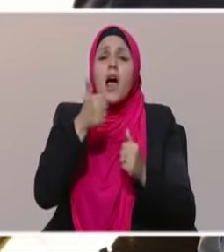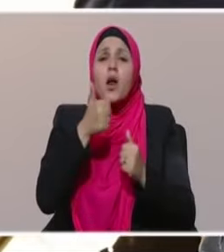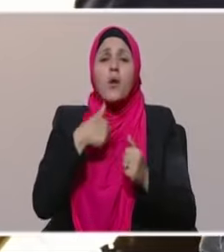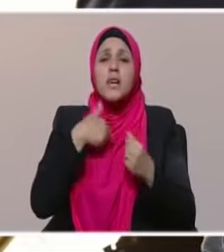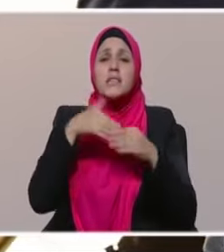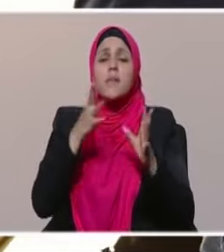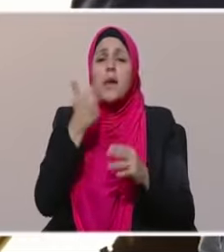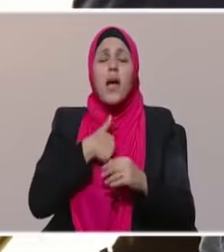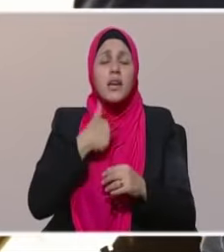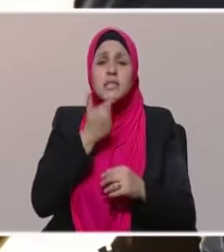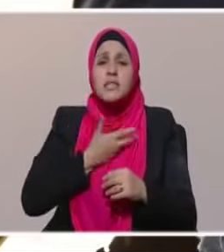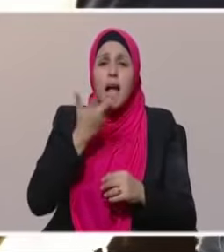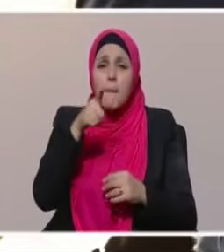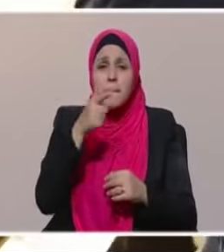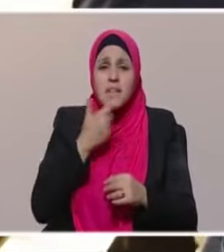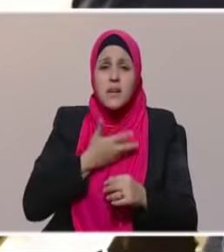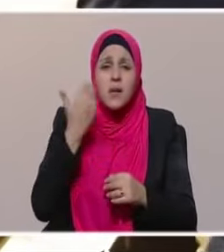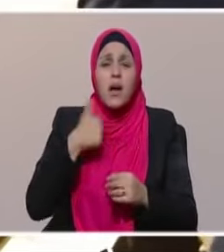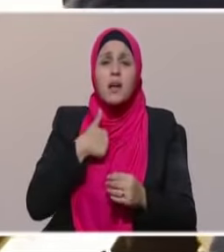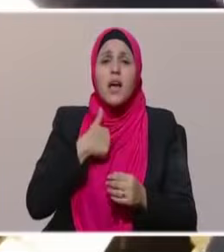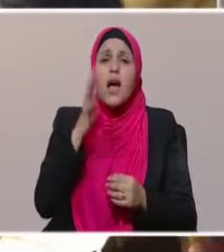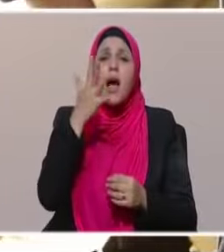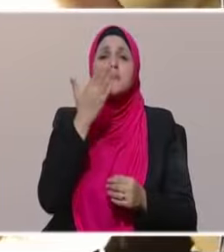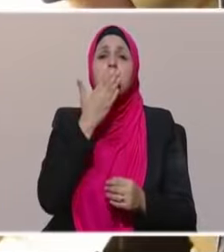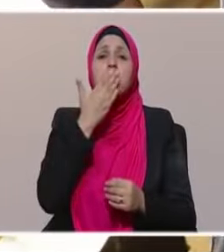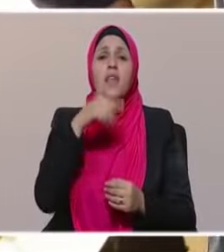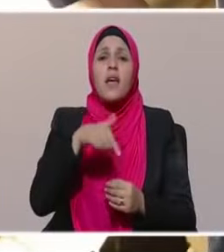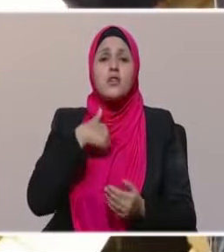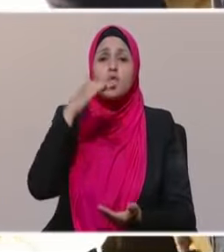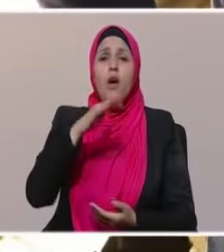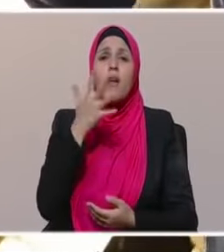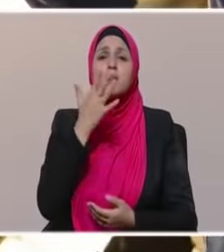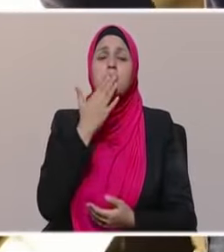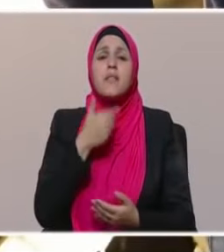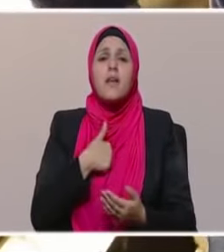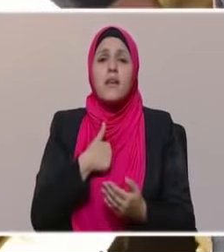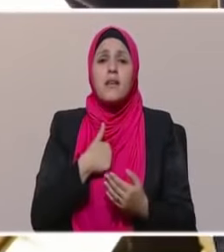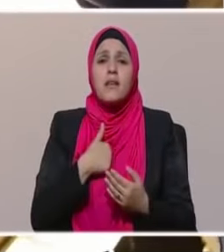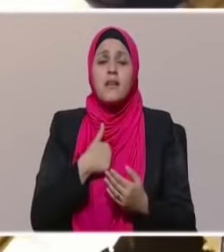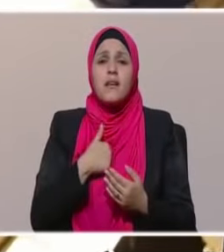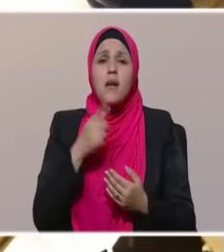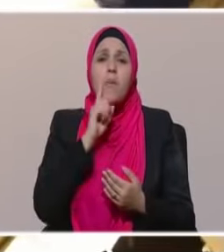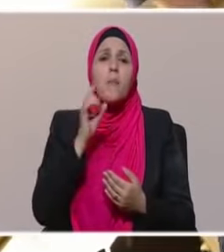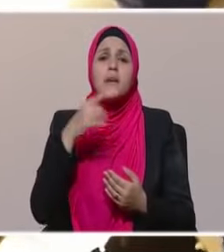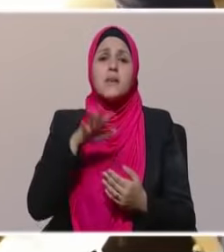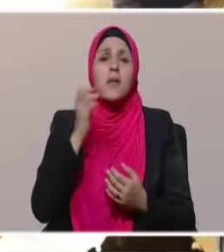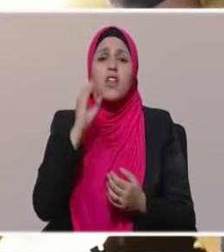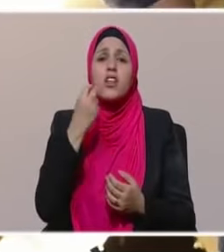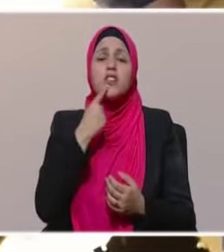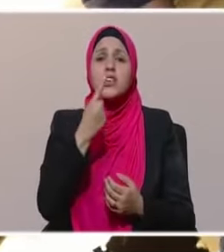سابتك وانت عندك كام سنه؟ سابتني كنت انا في خمسه ابتدائي كده، يعني 13